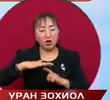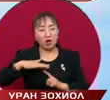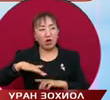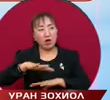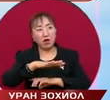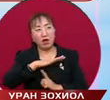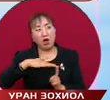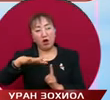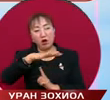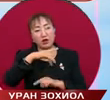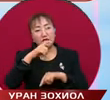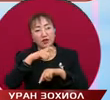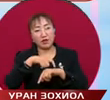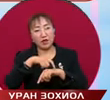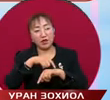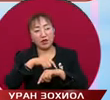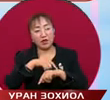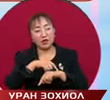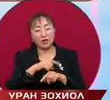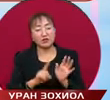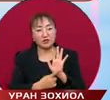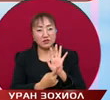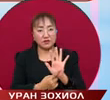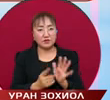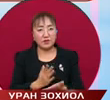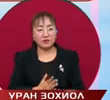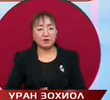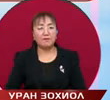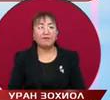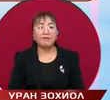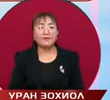уншихдаа сайн бодож тунгааж уншиж байгаарай.